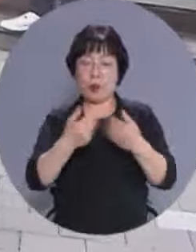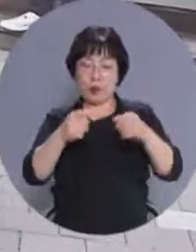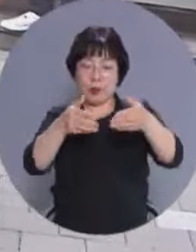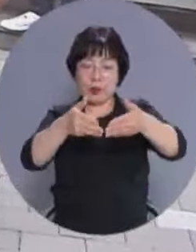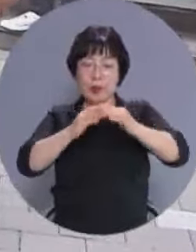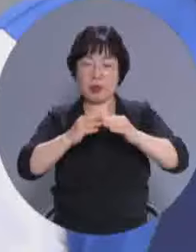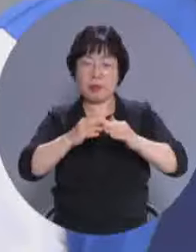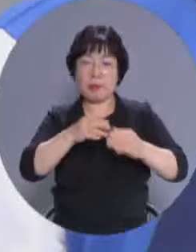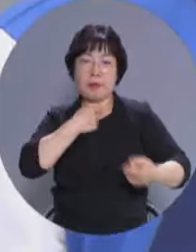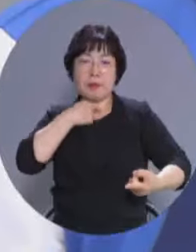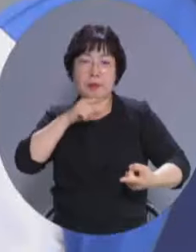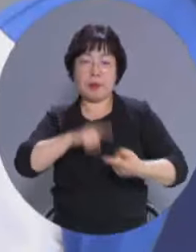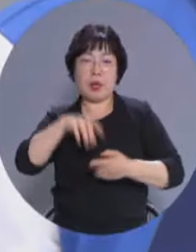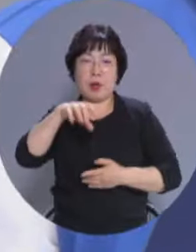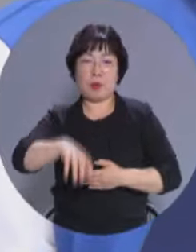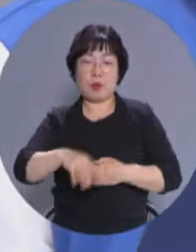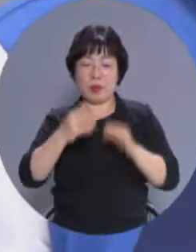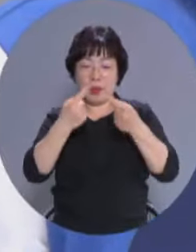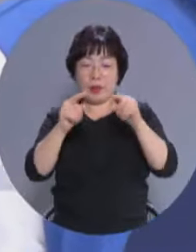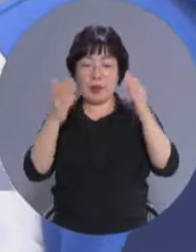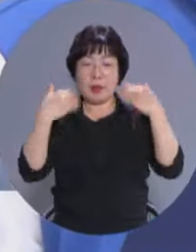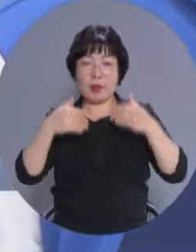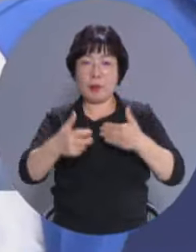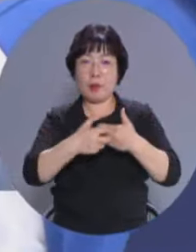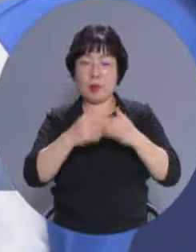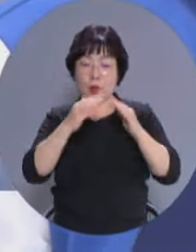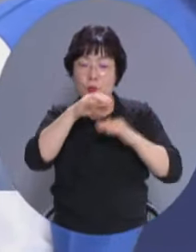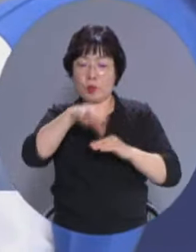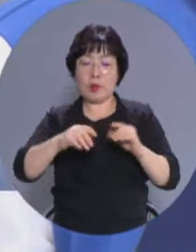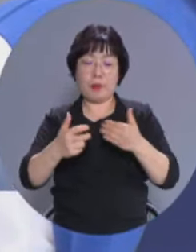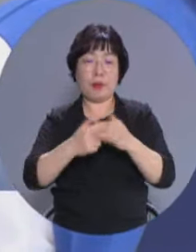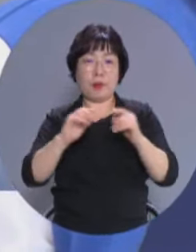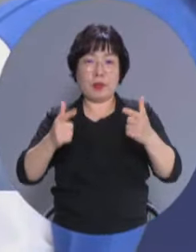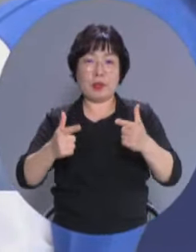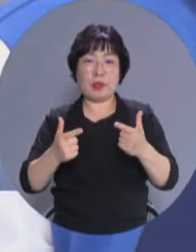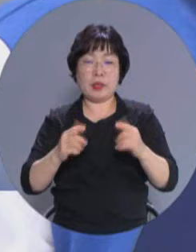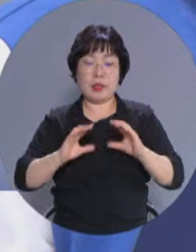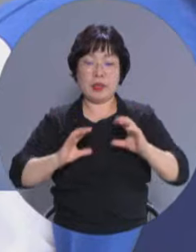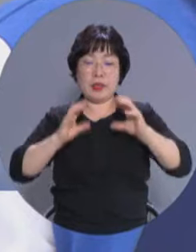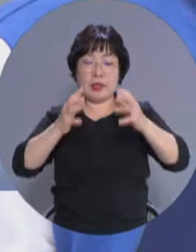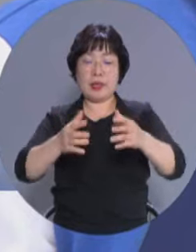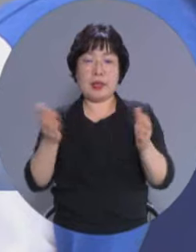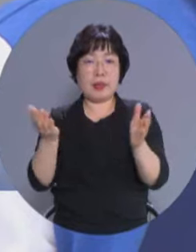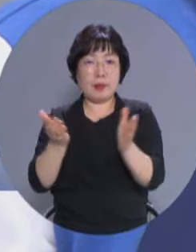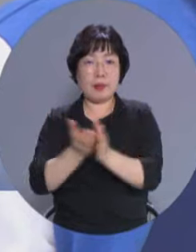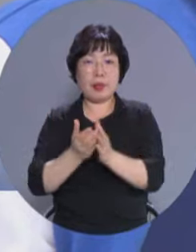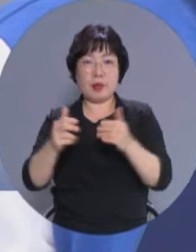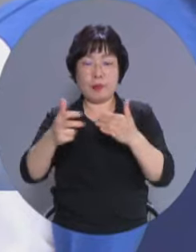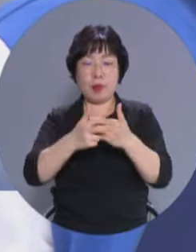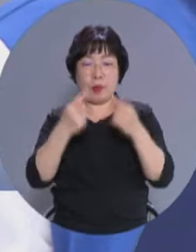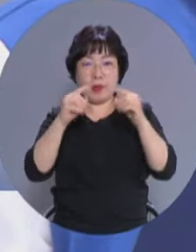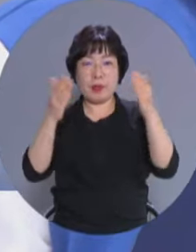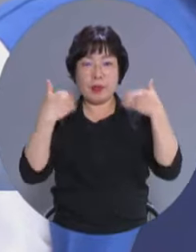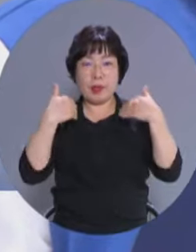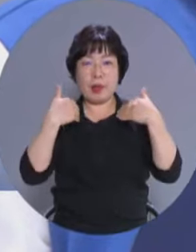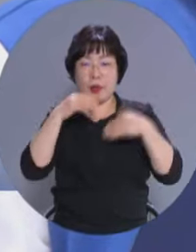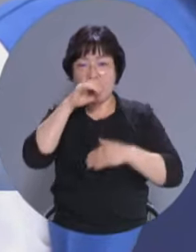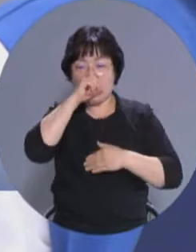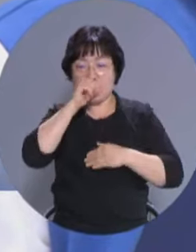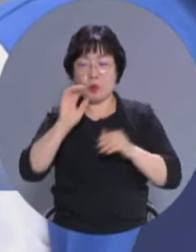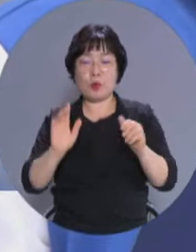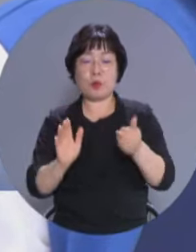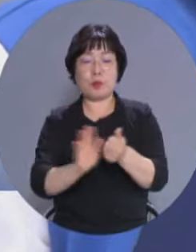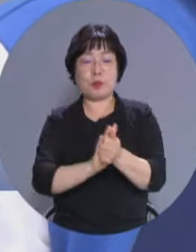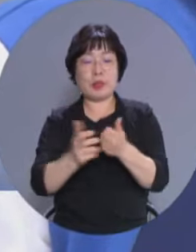최적지임을 알렸습니다. 국립대학병원이 동네 병원이 아닌 글로벌 시대에 걸맞은 의대와 양질의